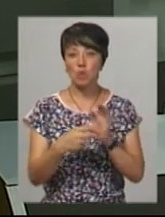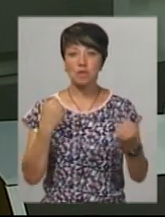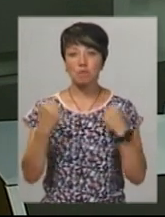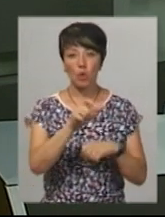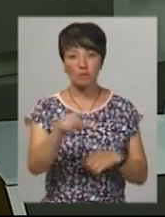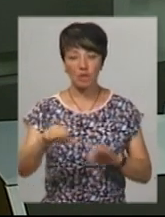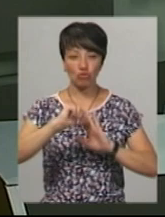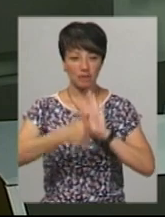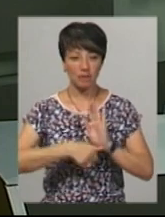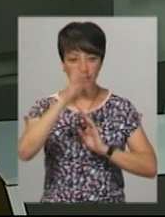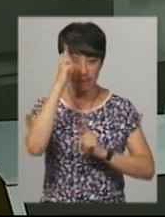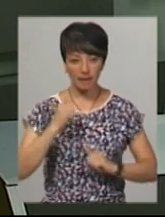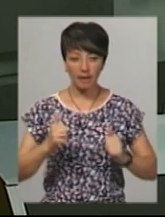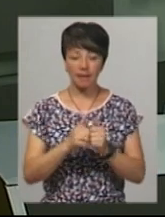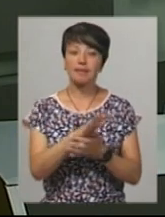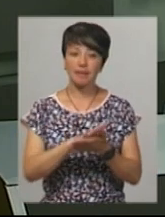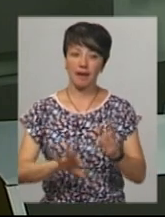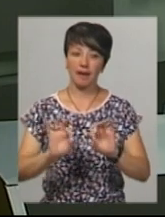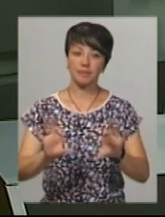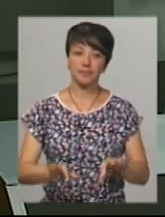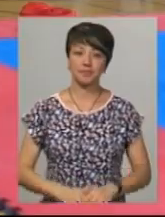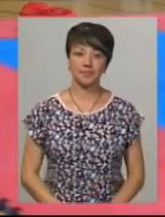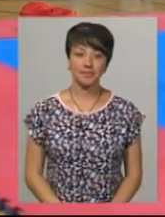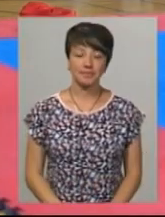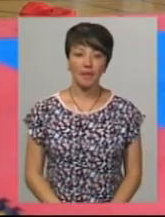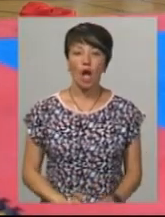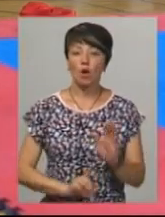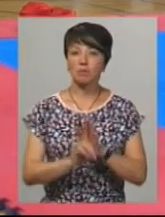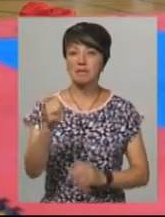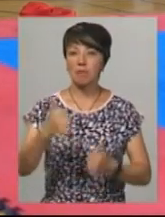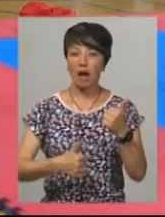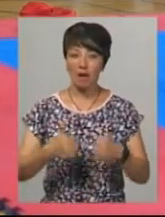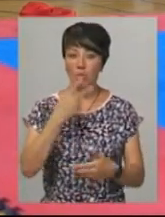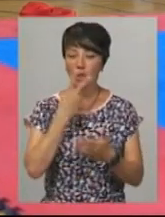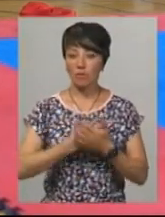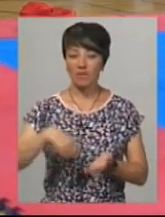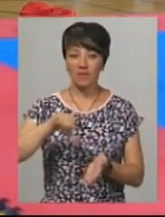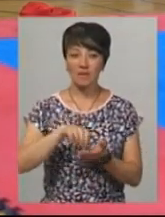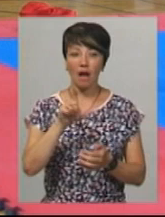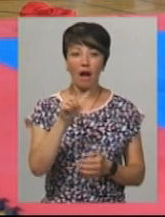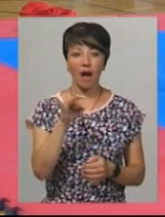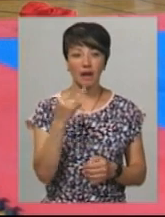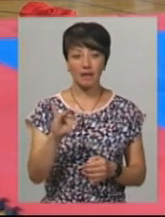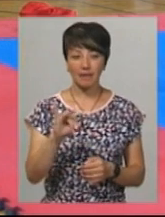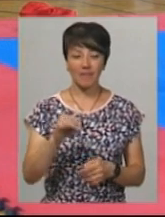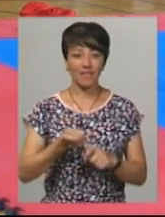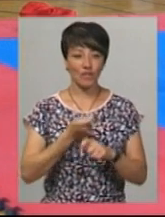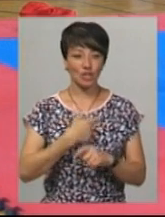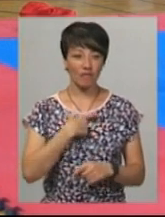спортсменів із 16 країн. Андрій Гумений продовжить. Розпочалося змагання з показового виступу Гаррі Сідлевича у